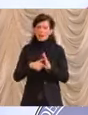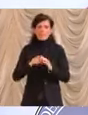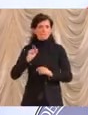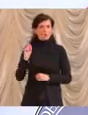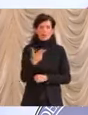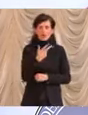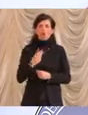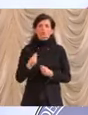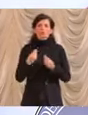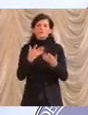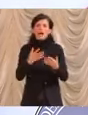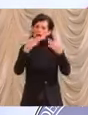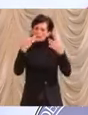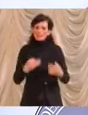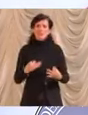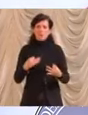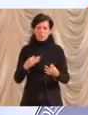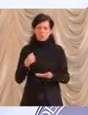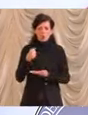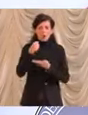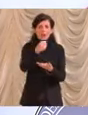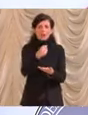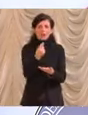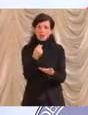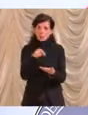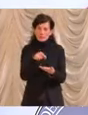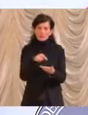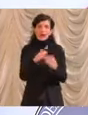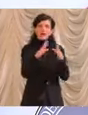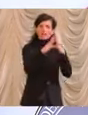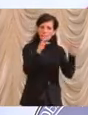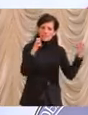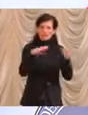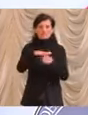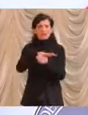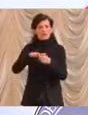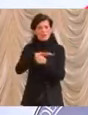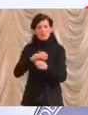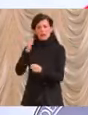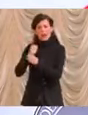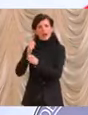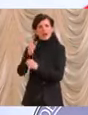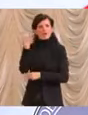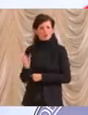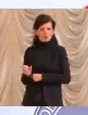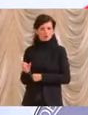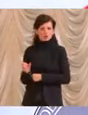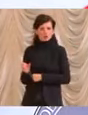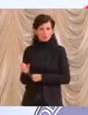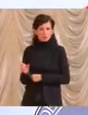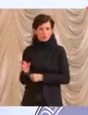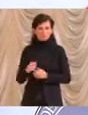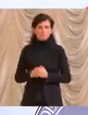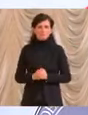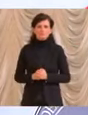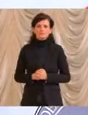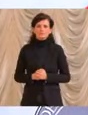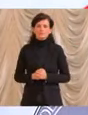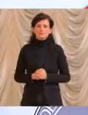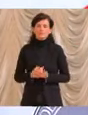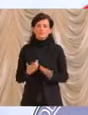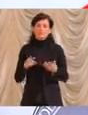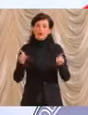nell'assicurare liquidità a imprese, famiglie, lavoratori. E ovviamente, come ha già detto